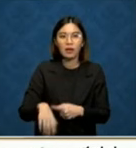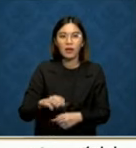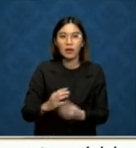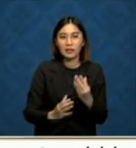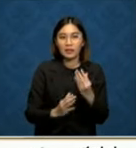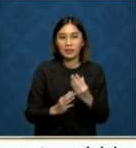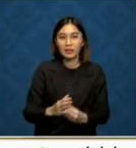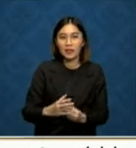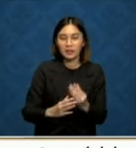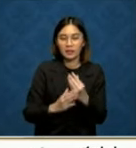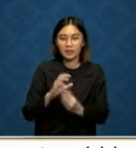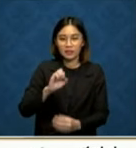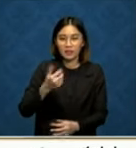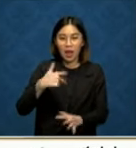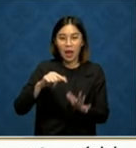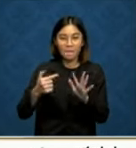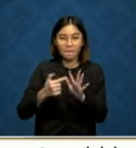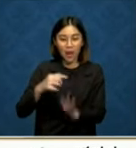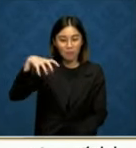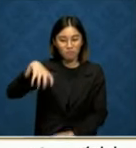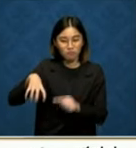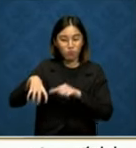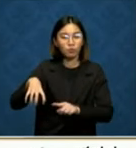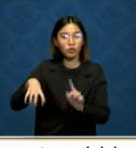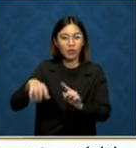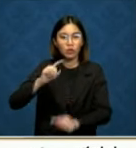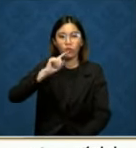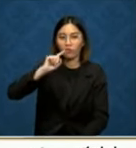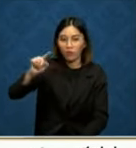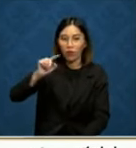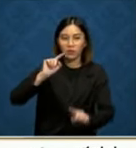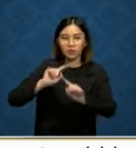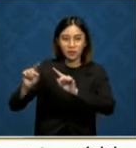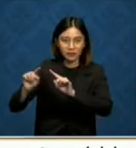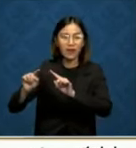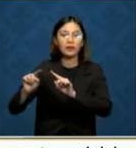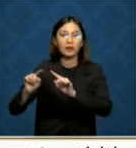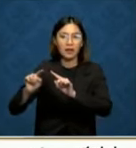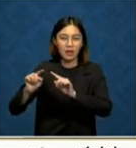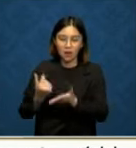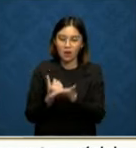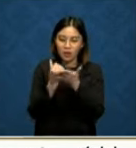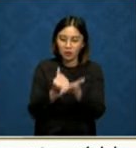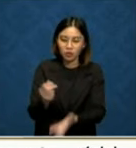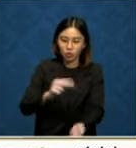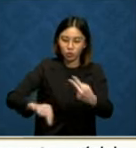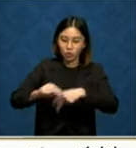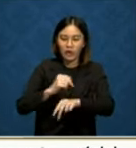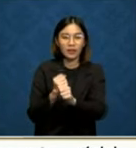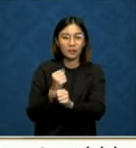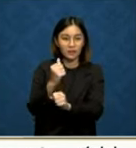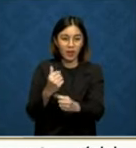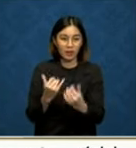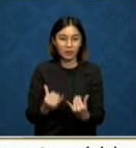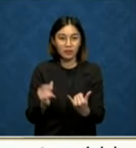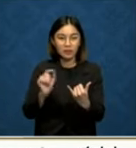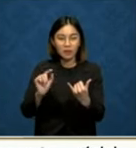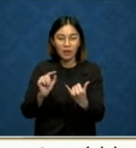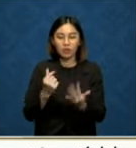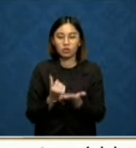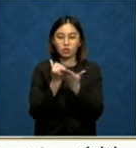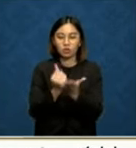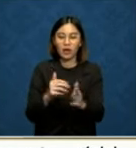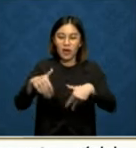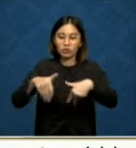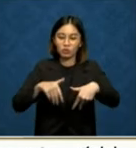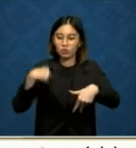รยโภคเนองจากผู้บรยโภคที่ถูกฟ้องคดีสภาผู้บรรยโภคก็สามารถเข้าไปช่วยเหอได้ซึประเด็ี้ก็ทำให้ผ